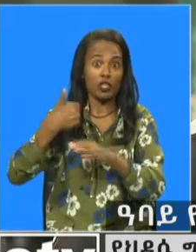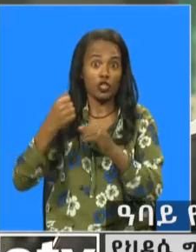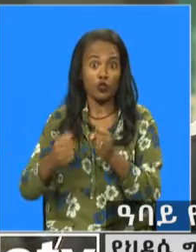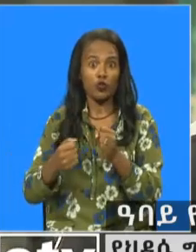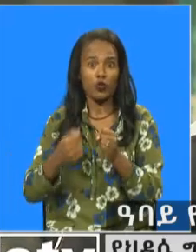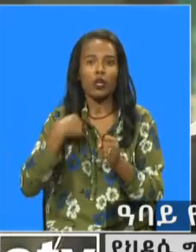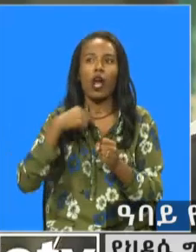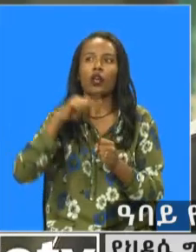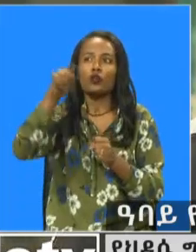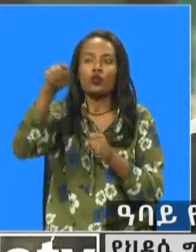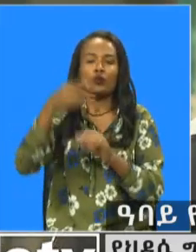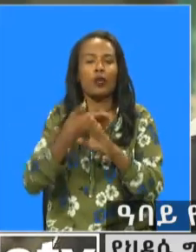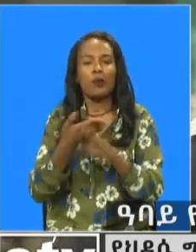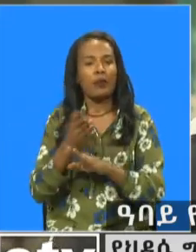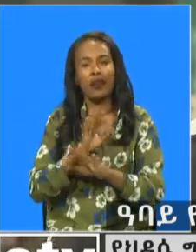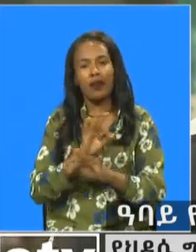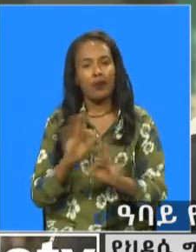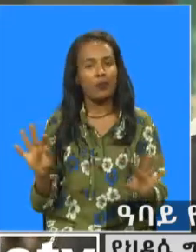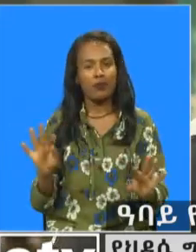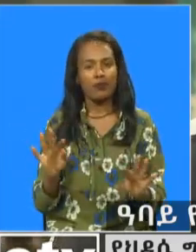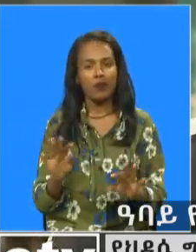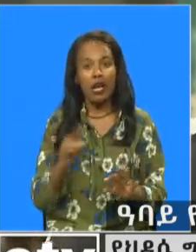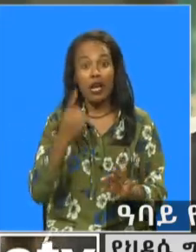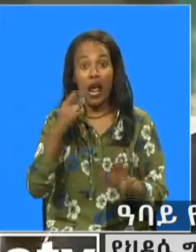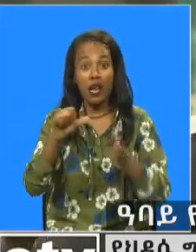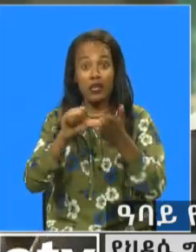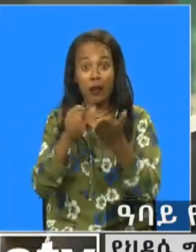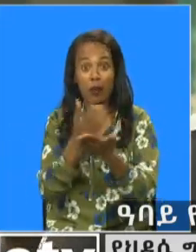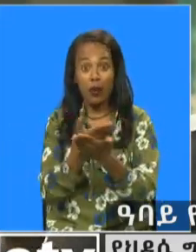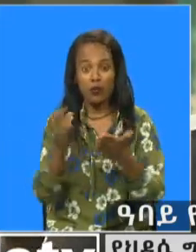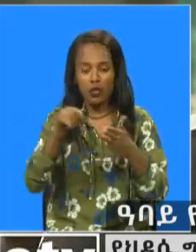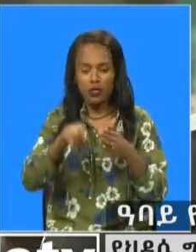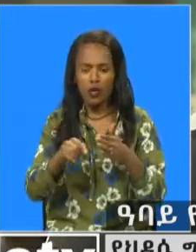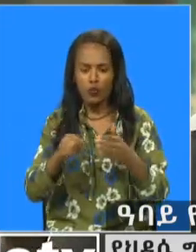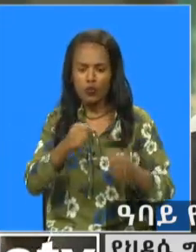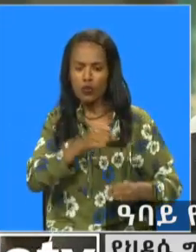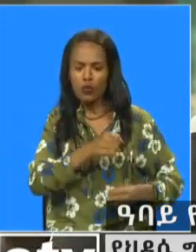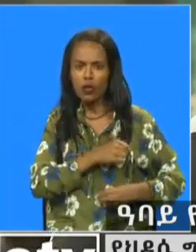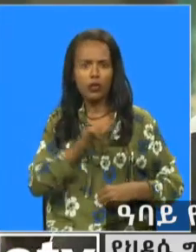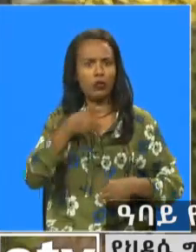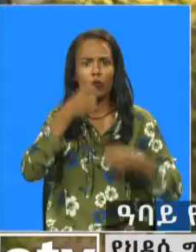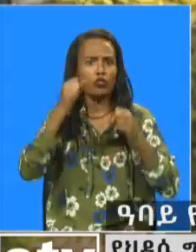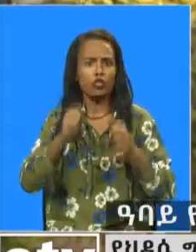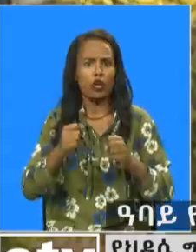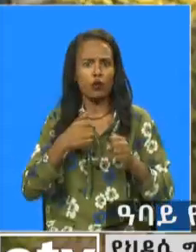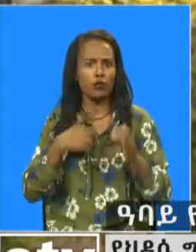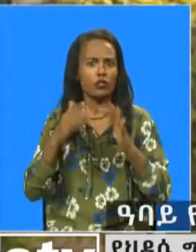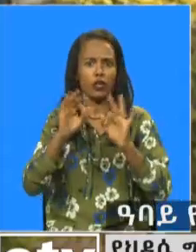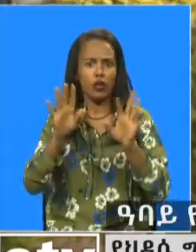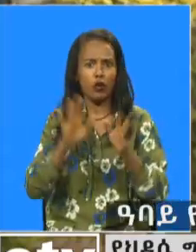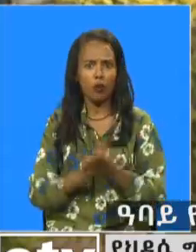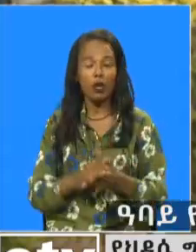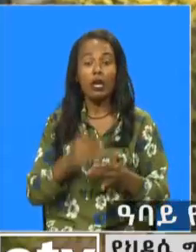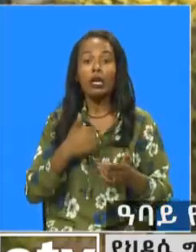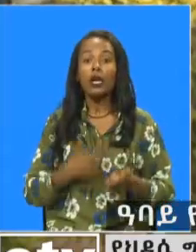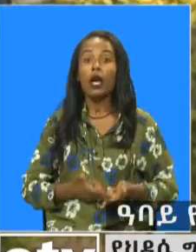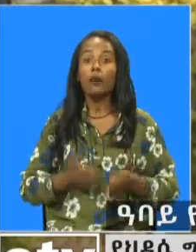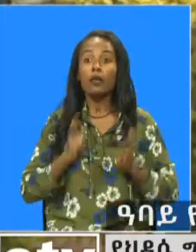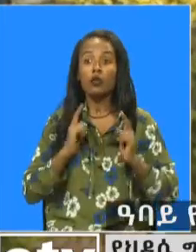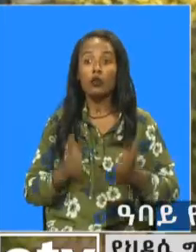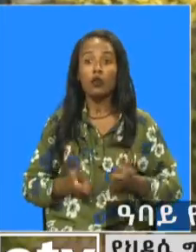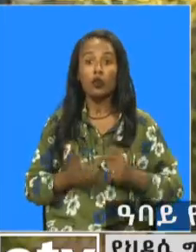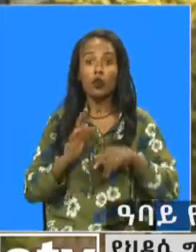መለመን አንነበረብንም። ለምሳሌ አንኔ ስላባይ ጉዳይ ዛሬውን ወታደር ሆነን ብትለኝ ይሆናሉ ችግር የለብኝ። ከምን ኖሮ ህይወት